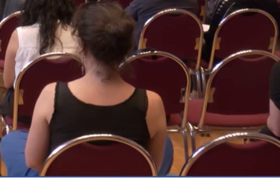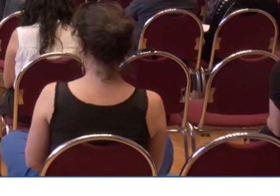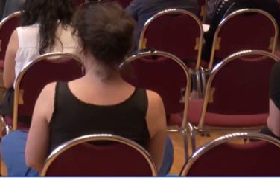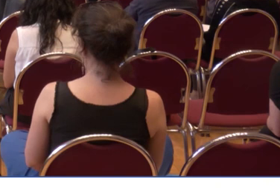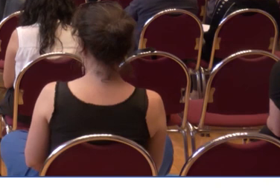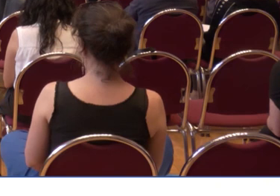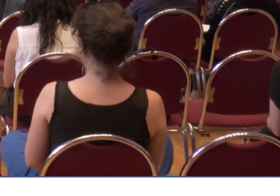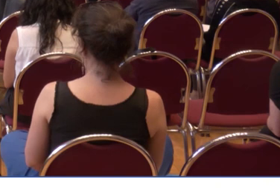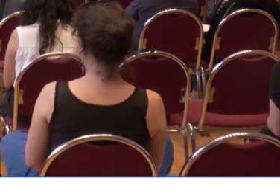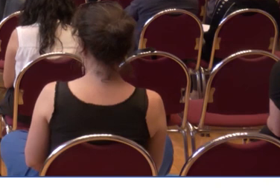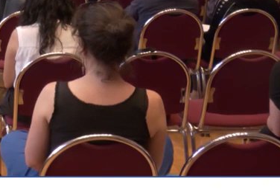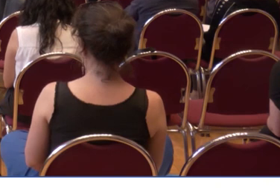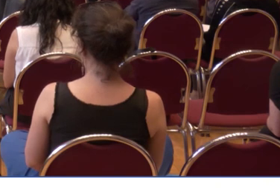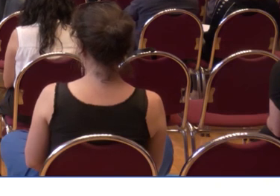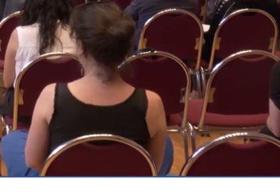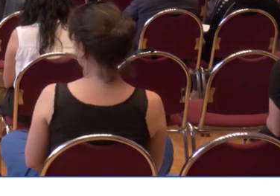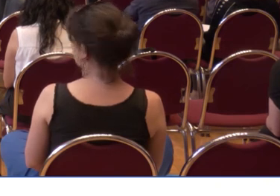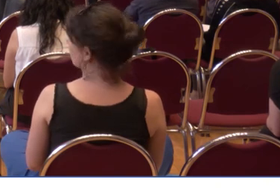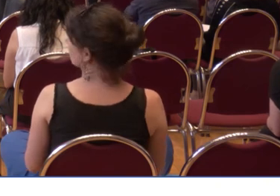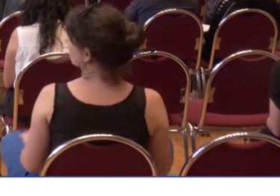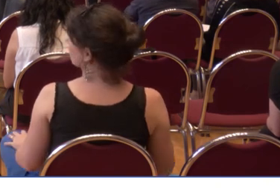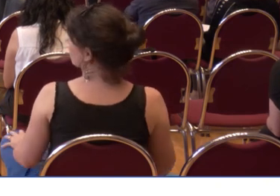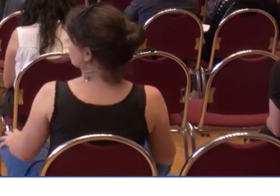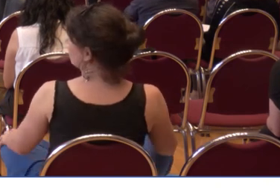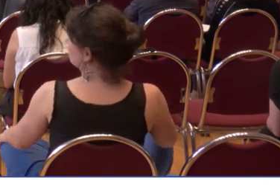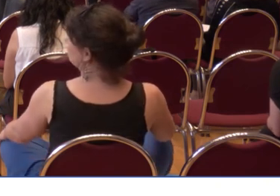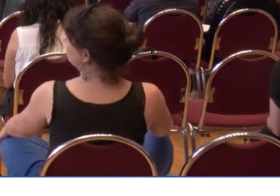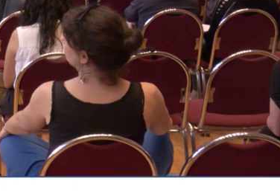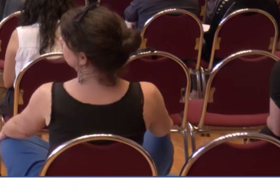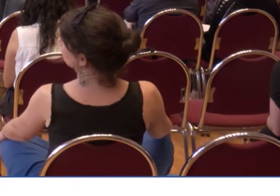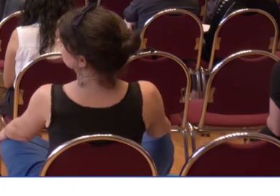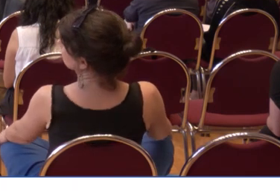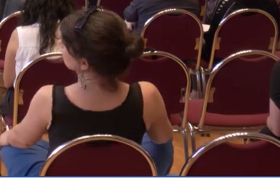jemand eben braucht in diesem Fall um seine Eltern Rolle auszufüllen